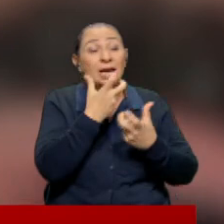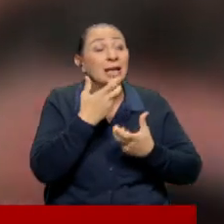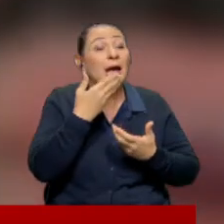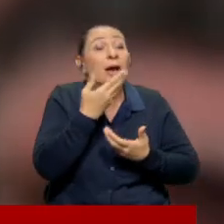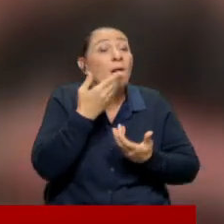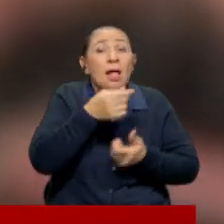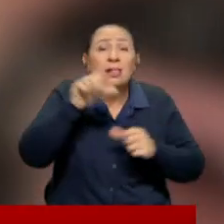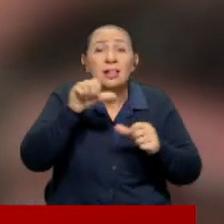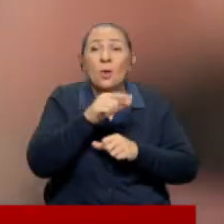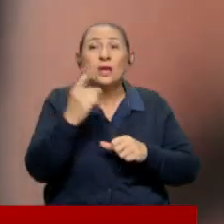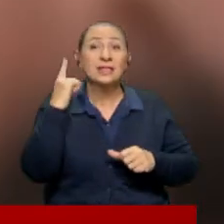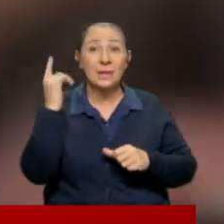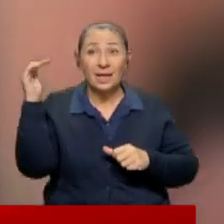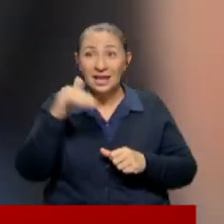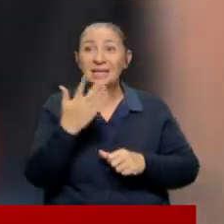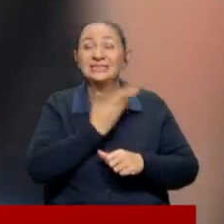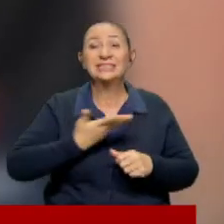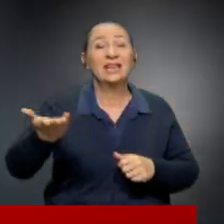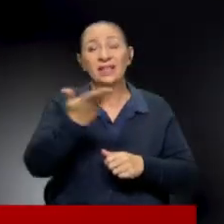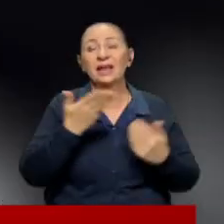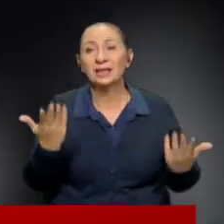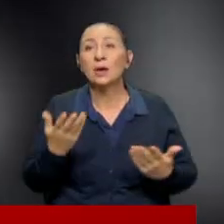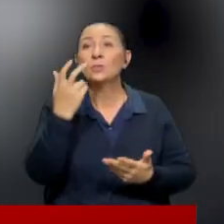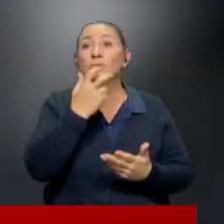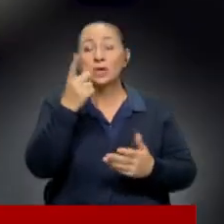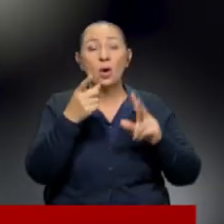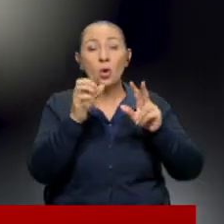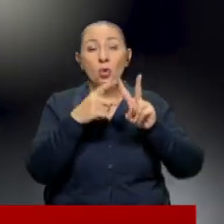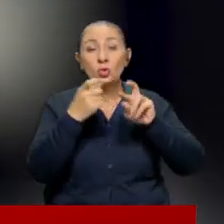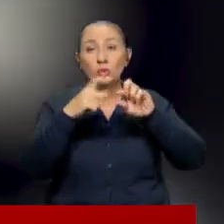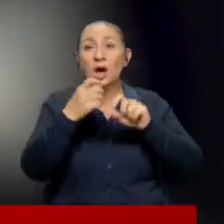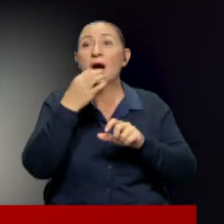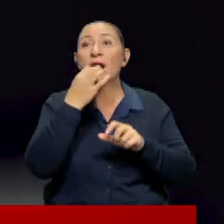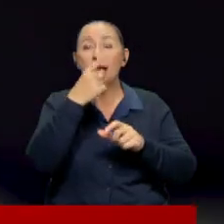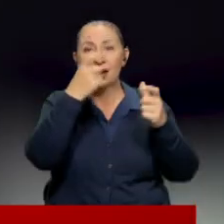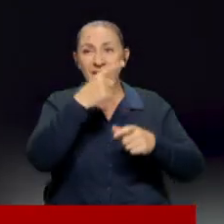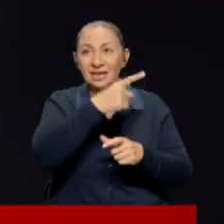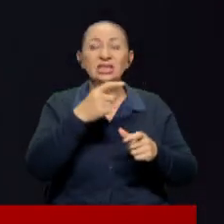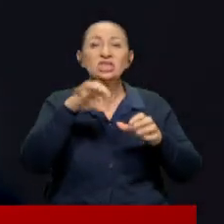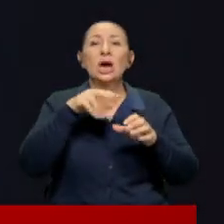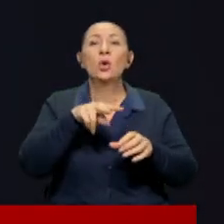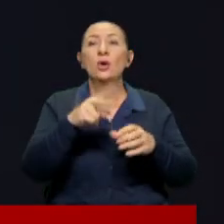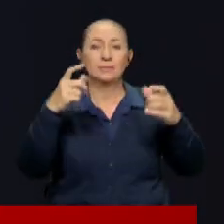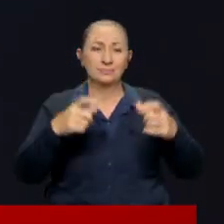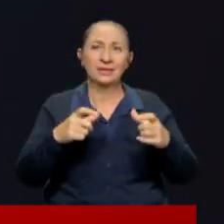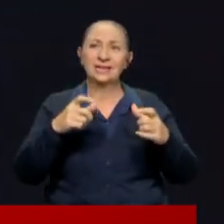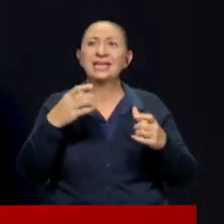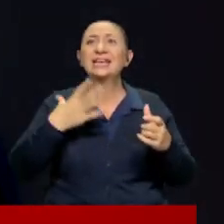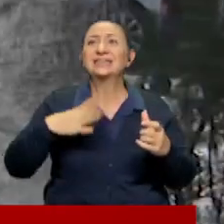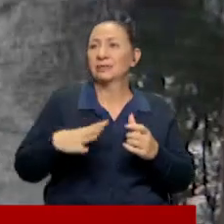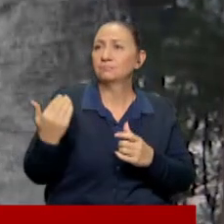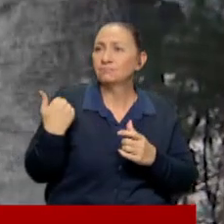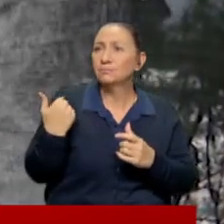söyleyemeyecek. Onu dinlemeye gelenlere ve sevenlerine de. Müzisyen Onur Şener Ankara Çayyolu'nda sahne aldığı mekanda istek